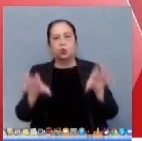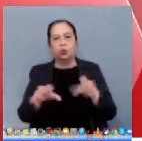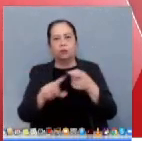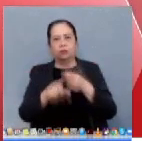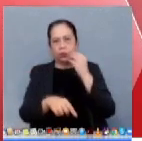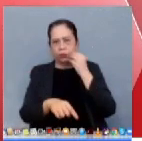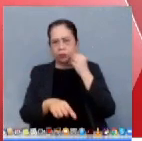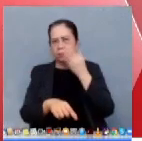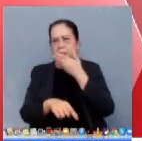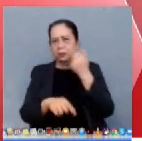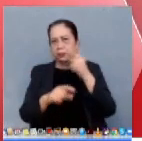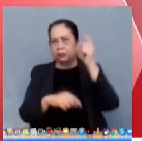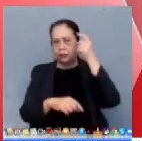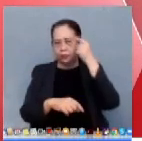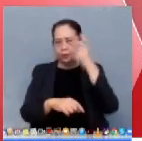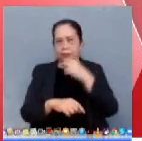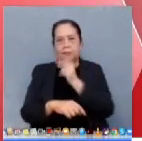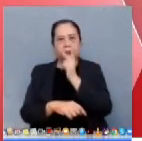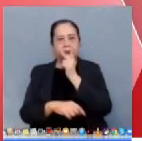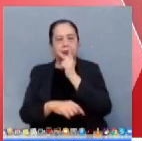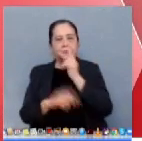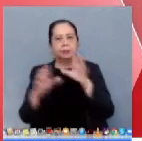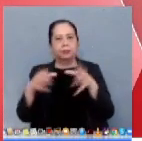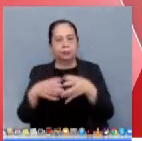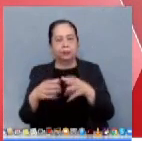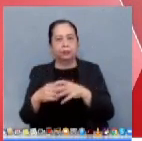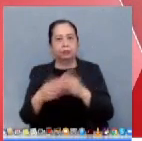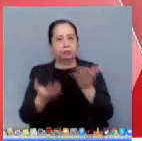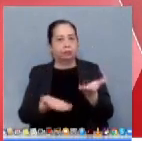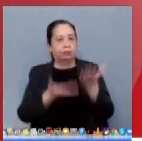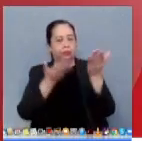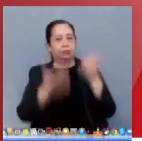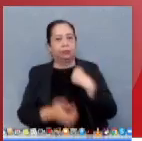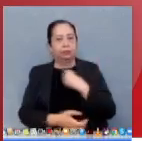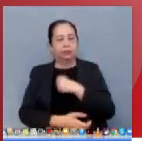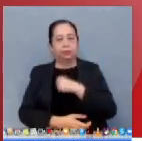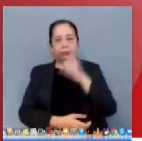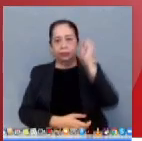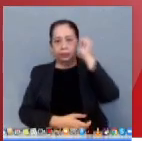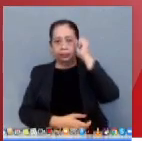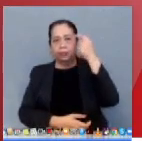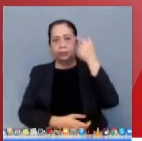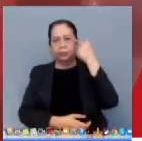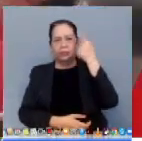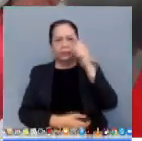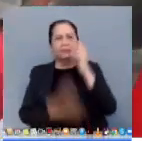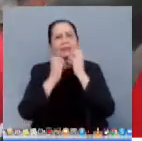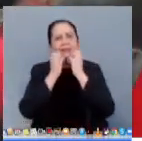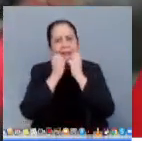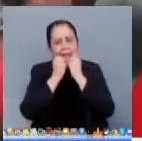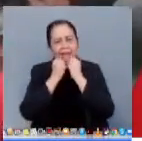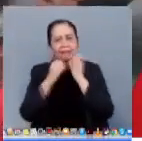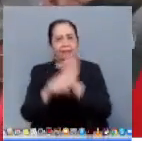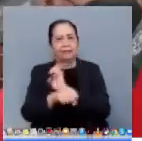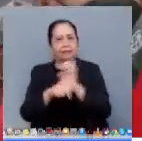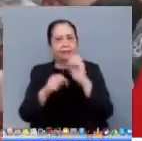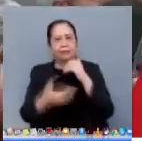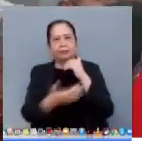gobyerno at pribadong kumpanya. Sa panukala ni Senador Sherwin Gatchalian, ito'y para raw makatipid ng mga empleyado at iwas traffic na